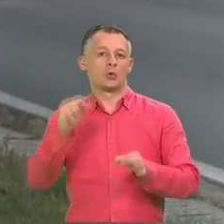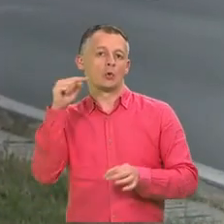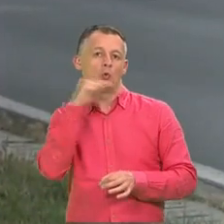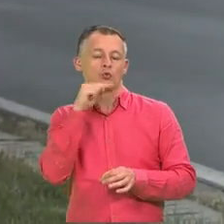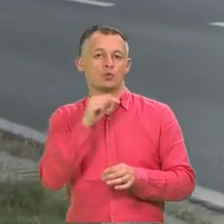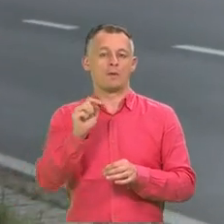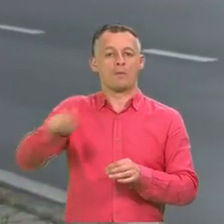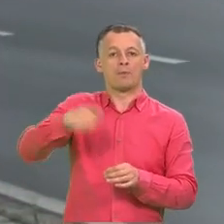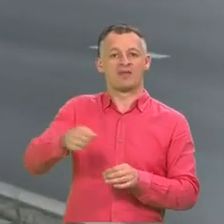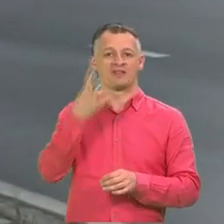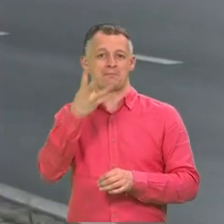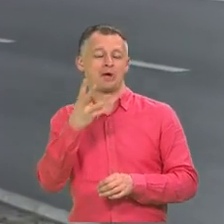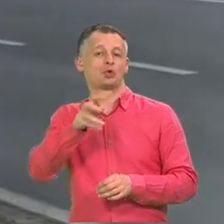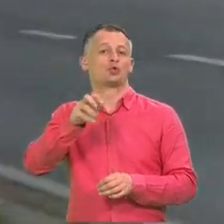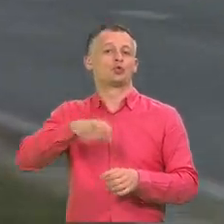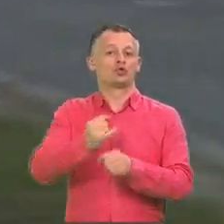4 județe.